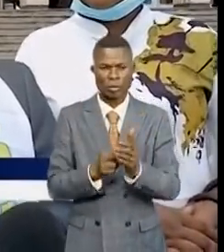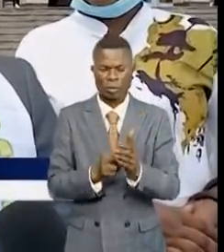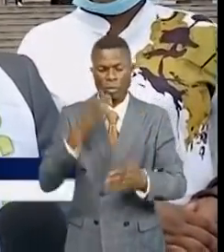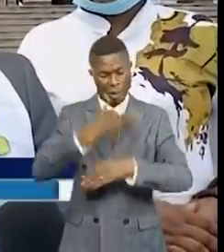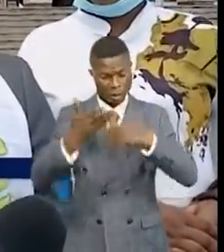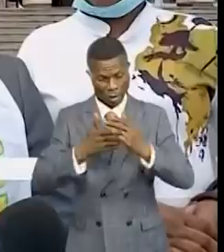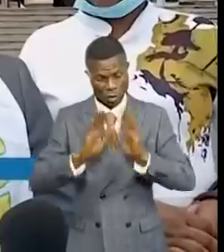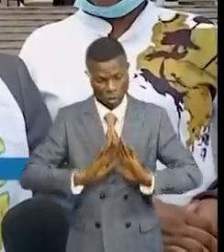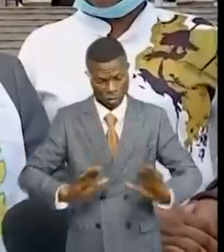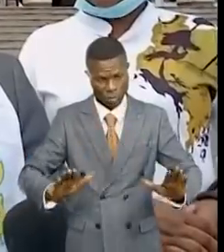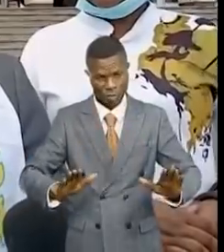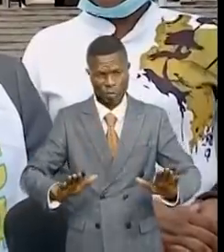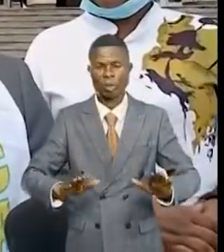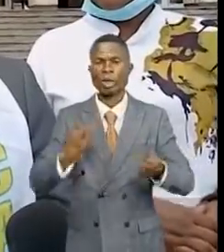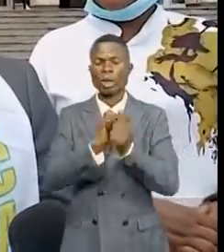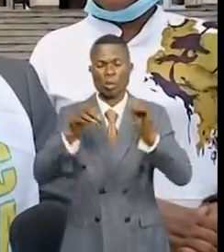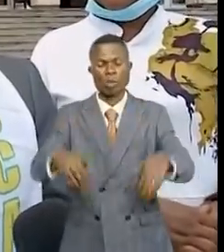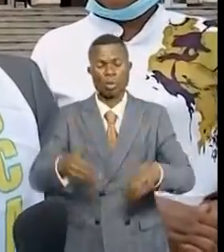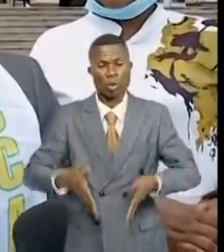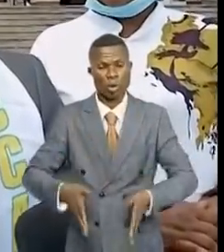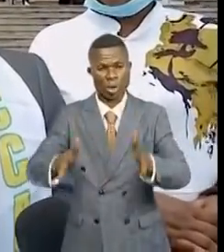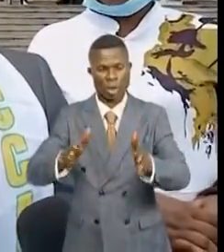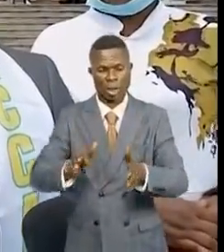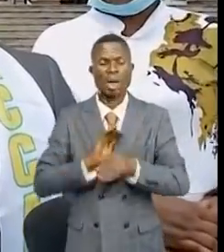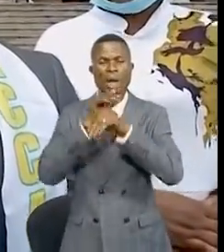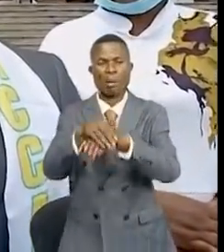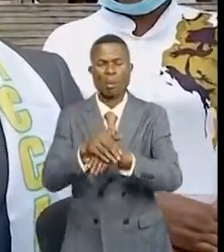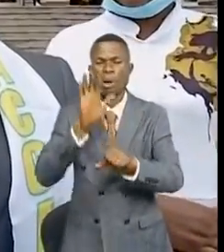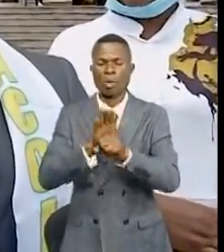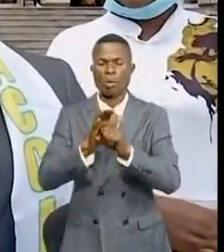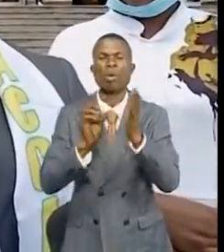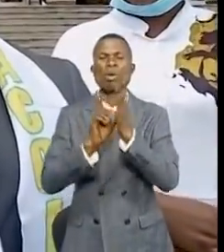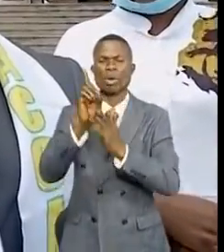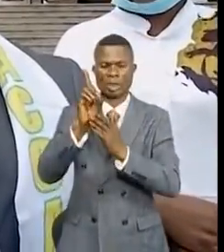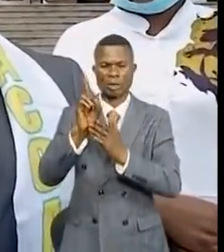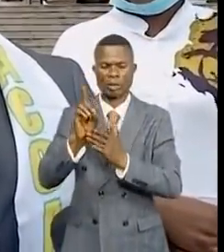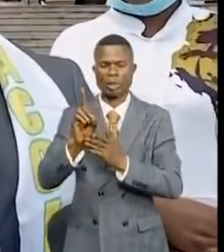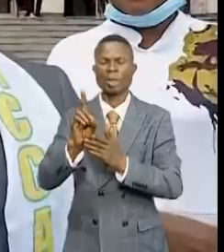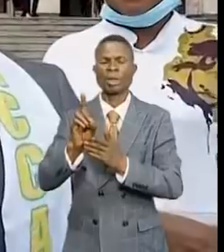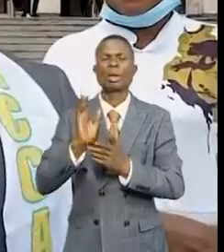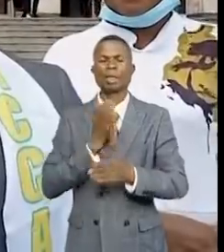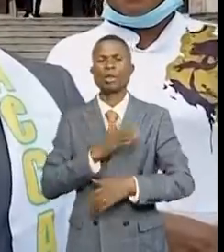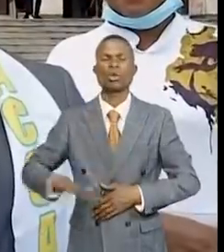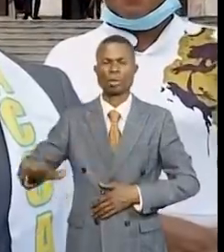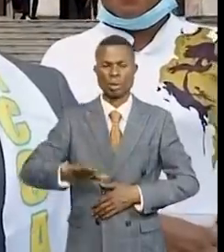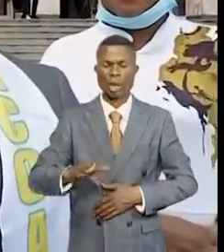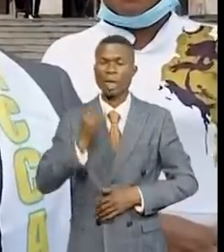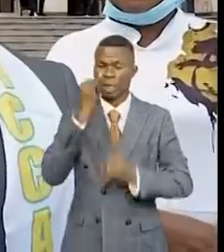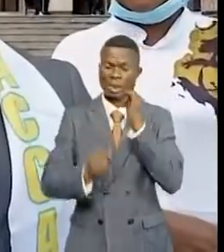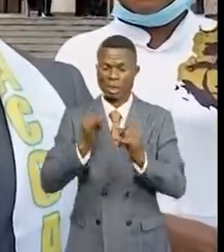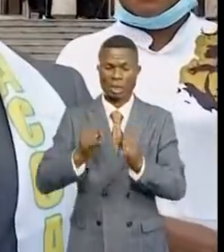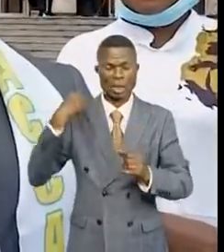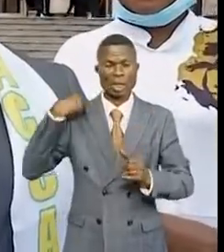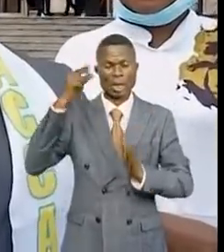réhabilitée, en termes d'agriculture, cette route participera énormément même à la vie nationale. Si le gouvernement